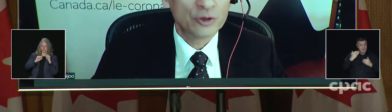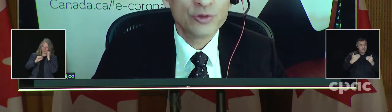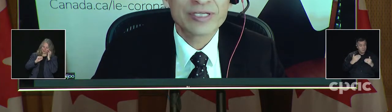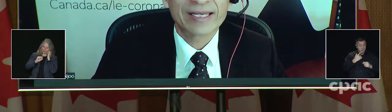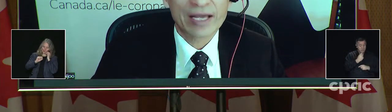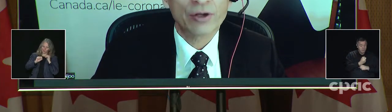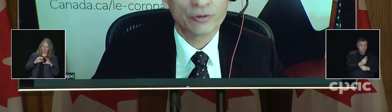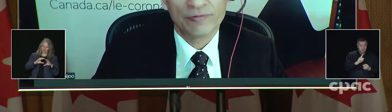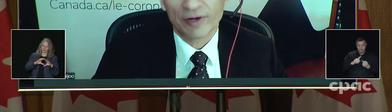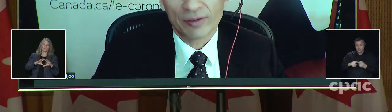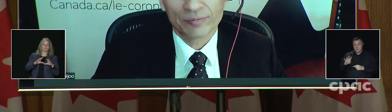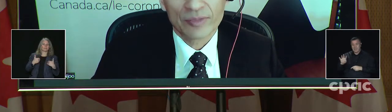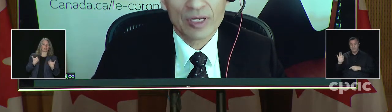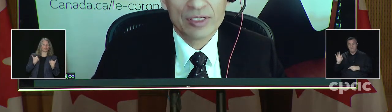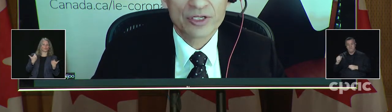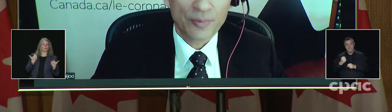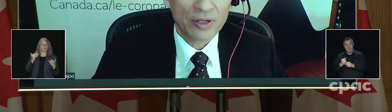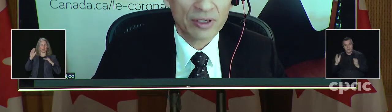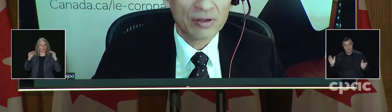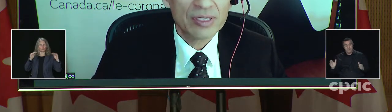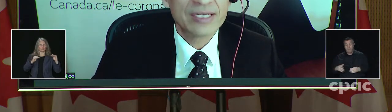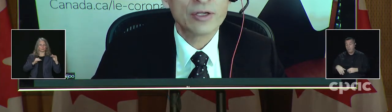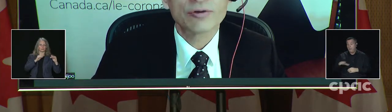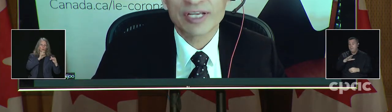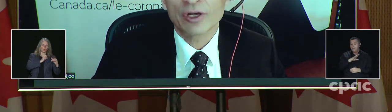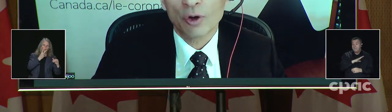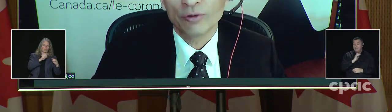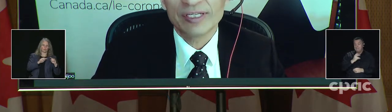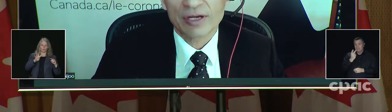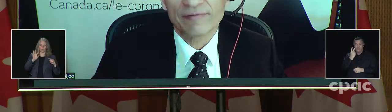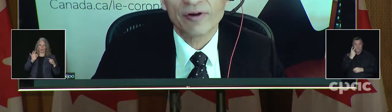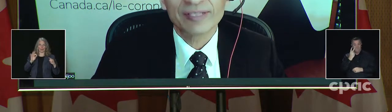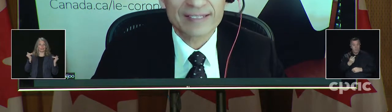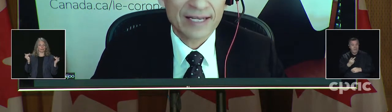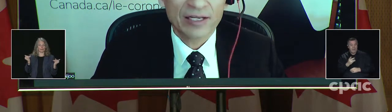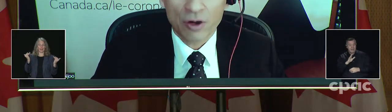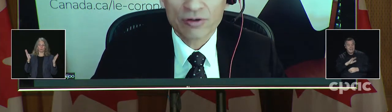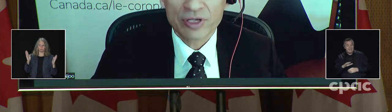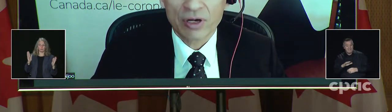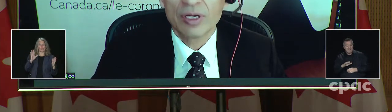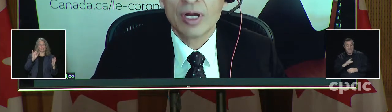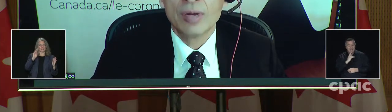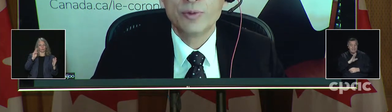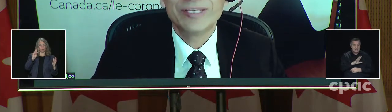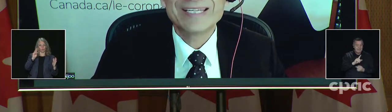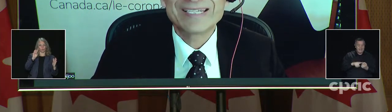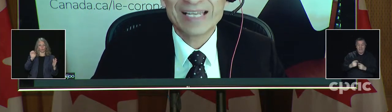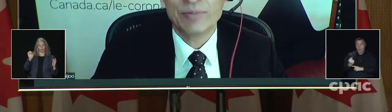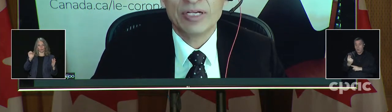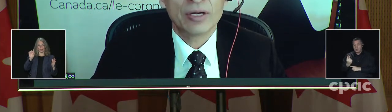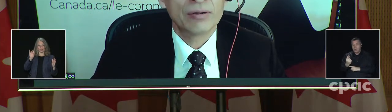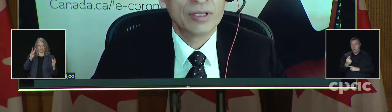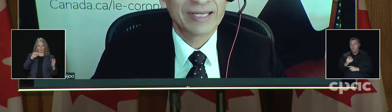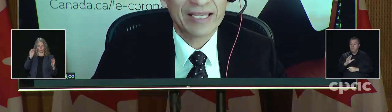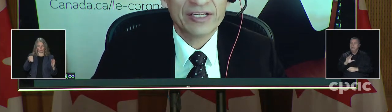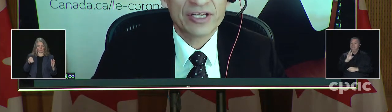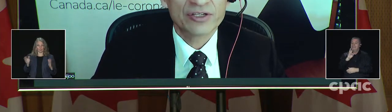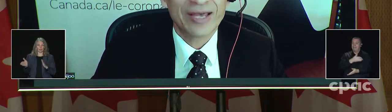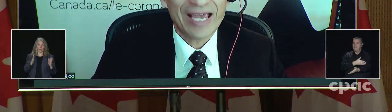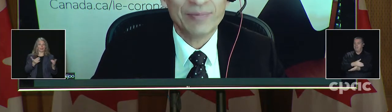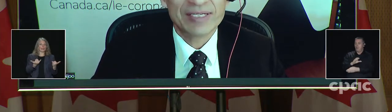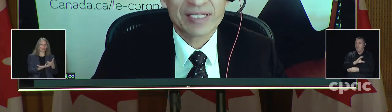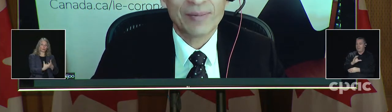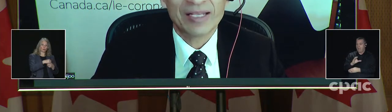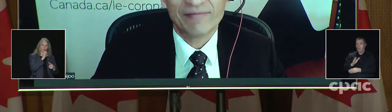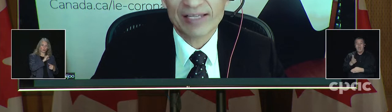de 12 à 49 ans. Cependant, si l'on tient compte des enfants de 5 à 11 ans, plus de 7 millions de Canadiens